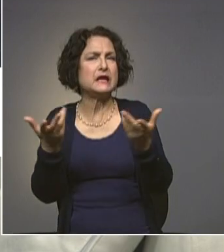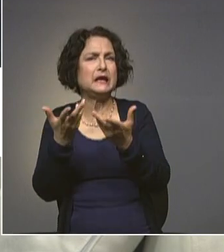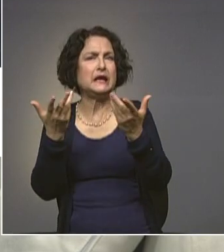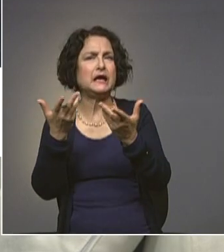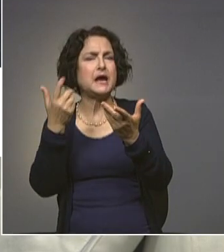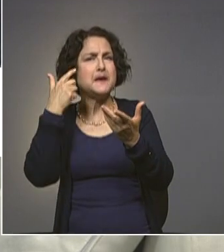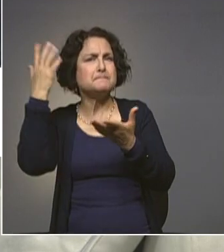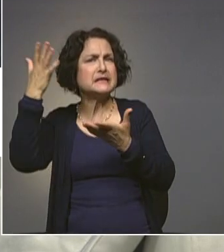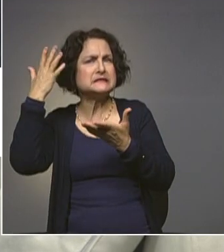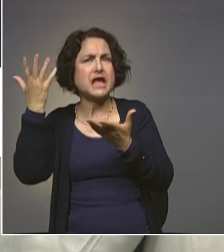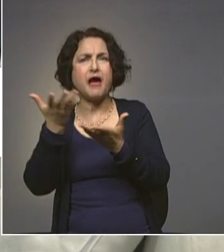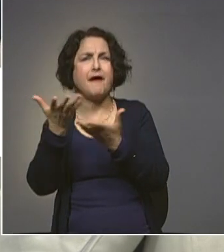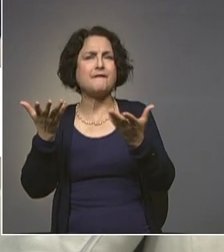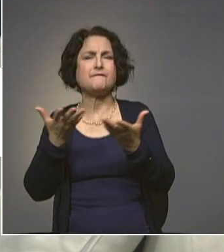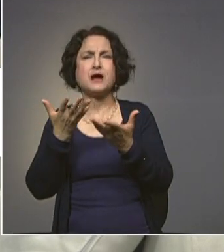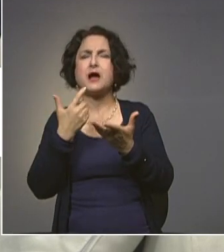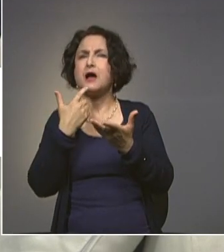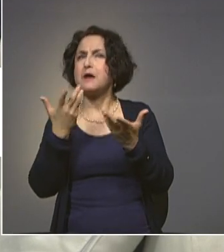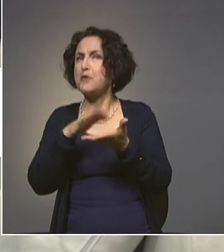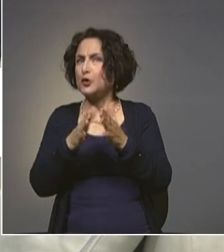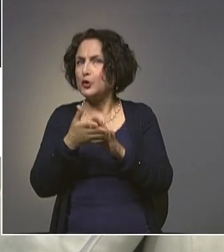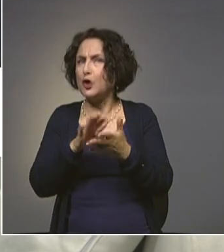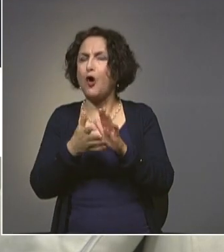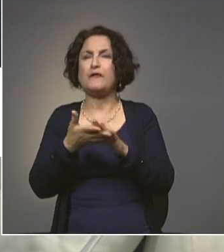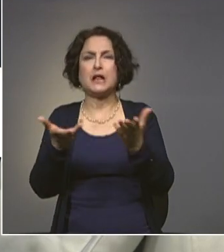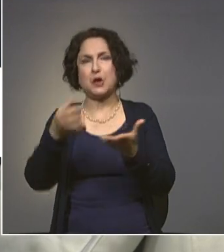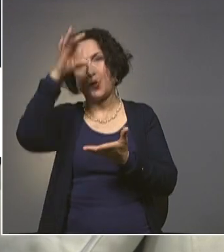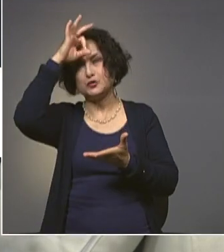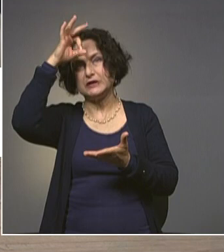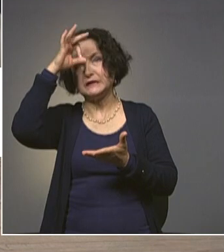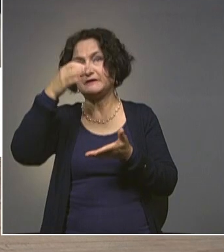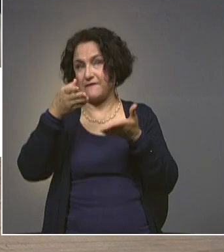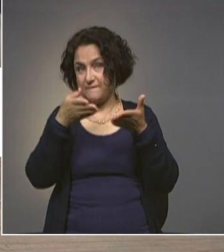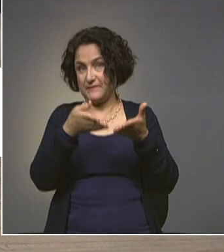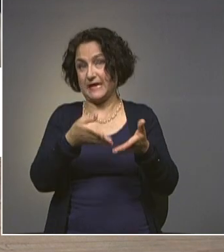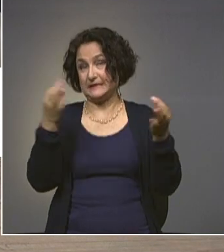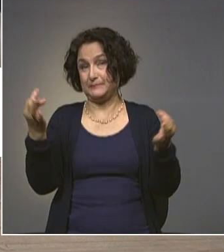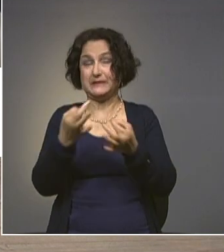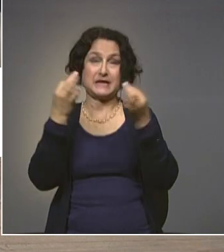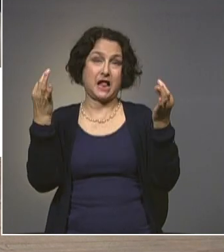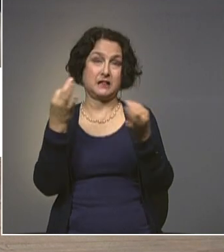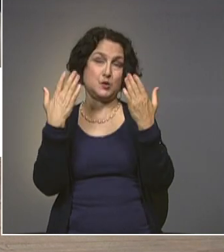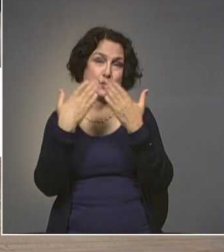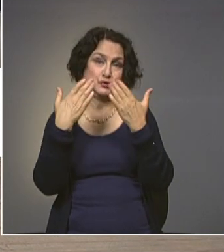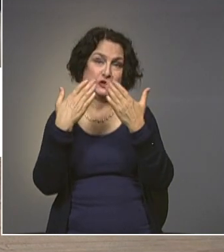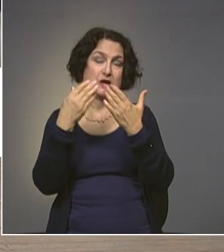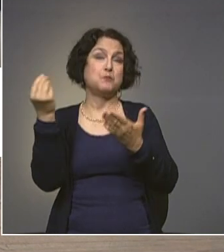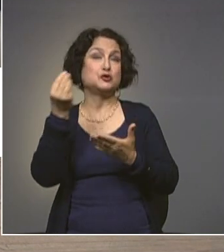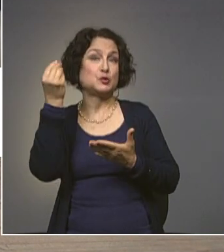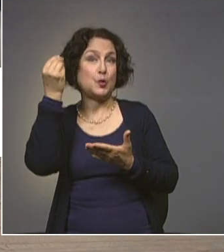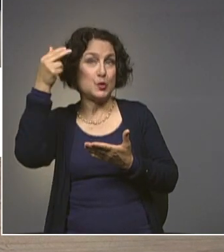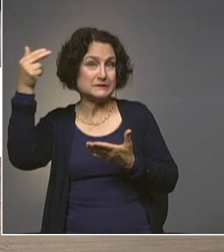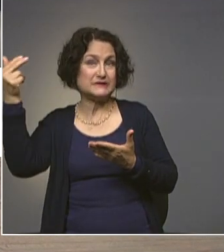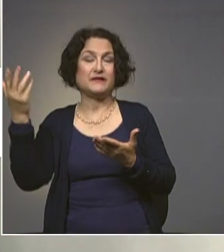на учениците в специализираните училища по изкуствата? Да. Определено. Определено, и това е едно сверяване на критериите